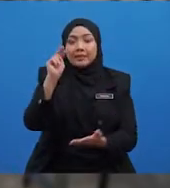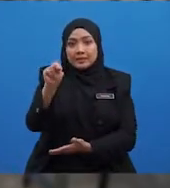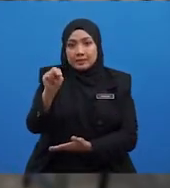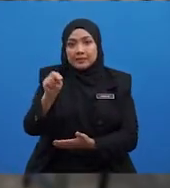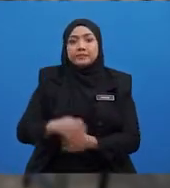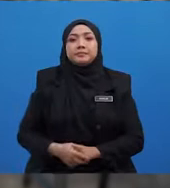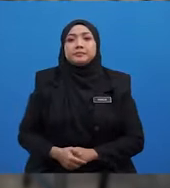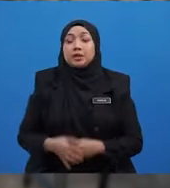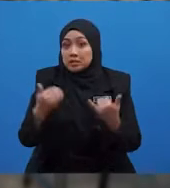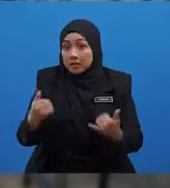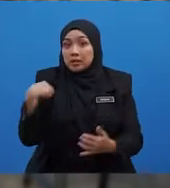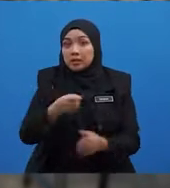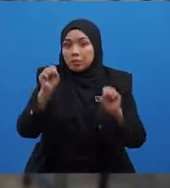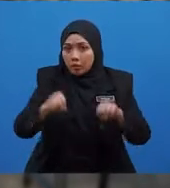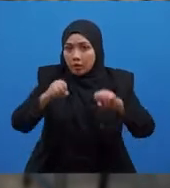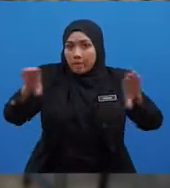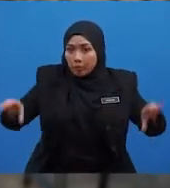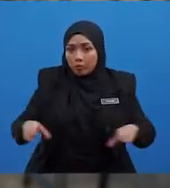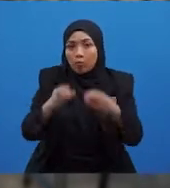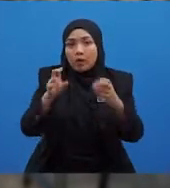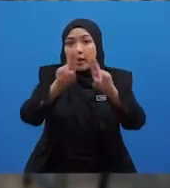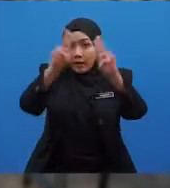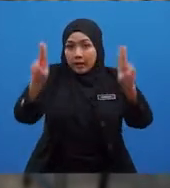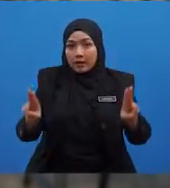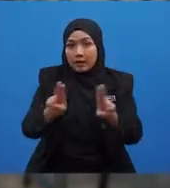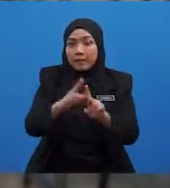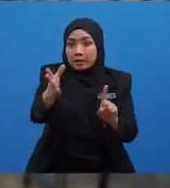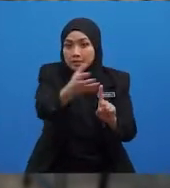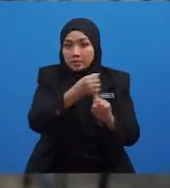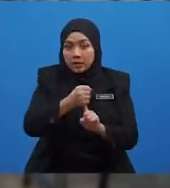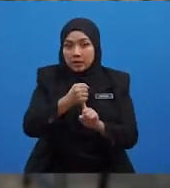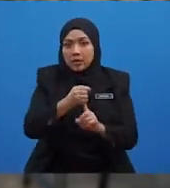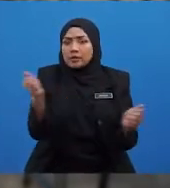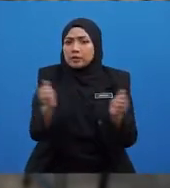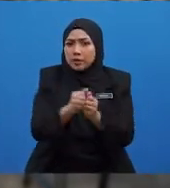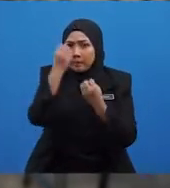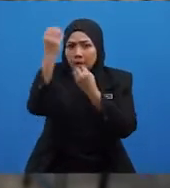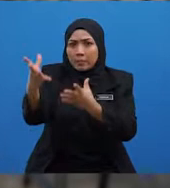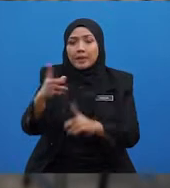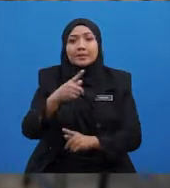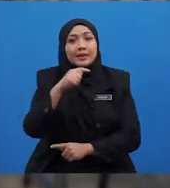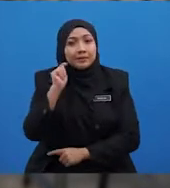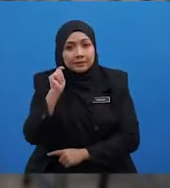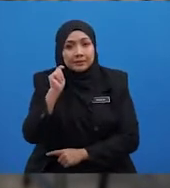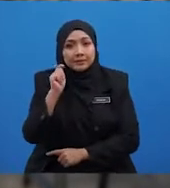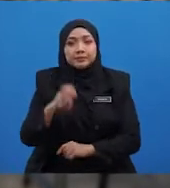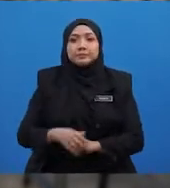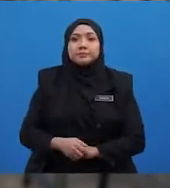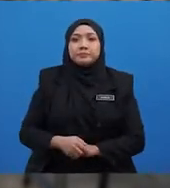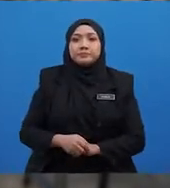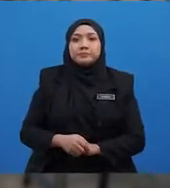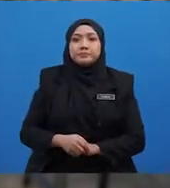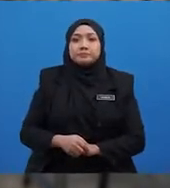Sekarang, kita boleh membina halaman capaian dengan maklumat tadi. Jalankan editor teks